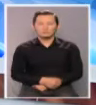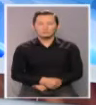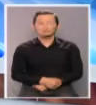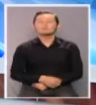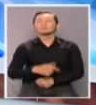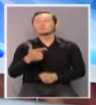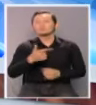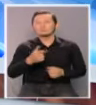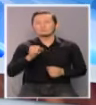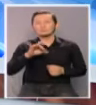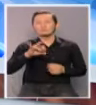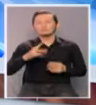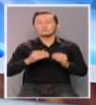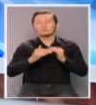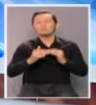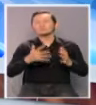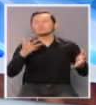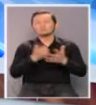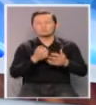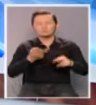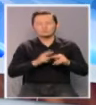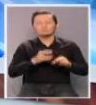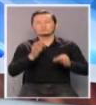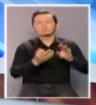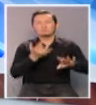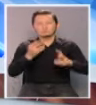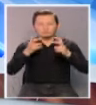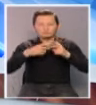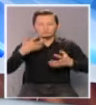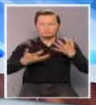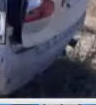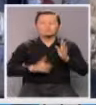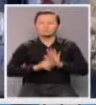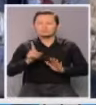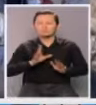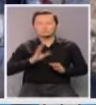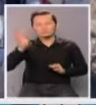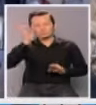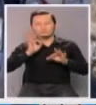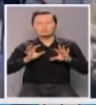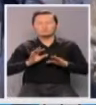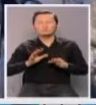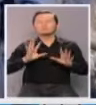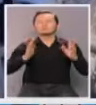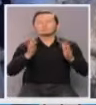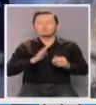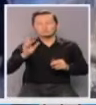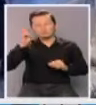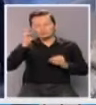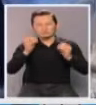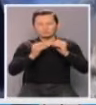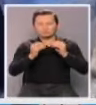Атырау Астрахан тас жолында болған жол апатына байланысты сотқа дейінгі тергеп-тексеру амалдары жүргізілуде. Естеріңізге сала кетейік, оқиға маусымның 10